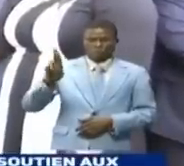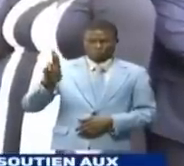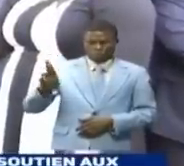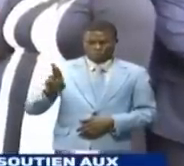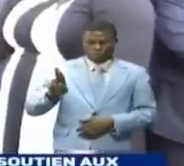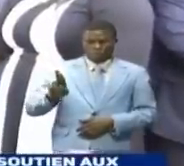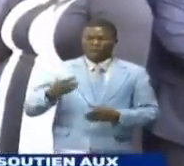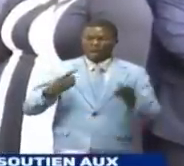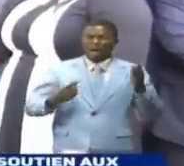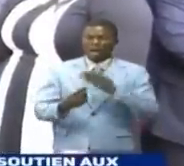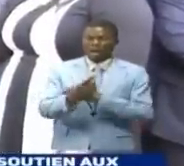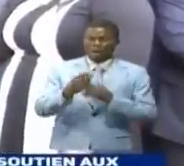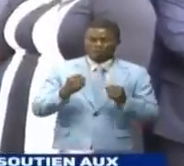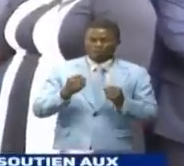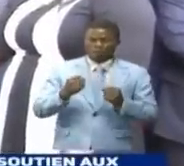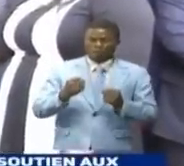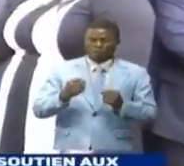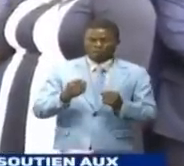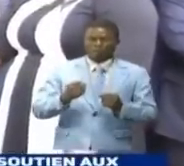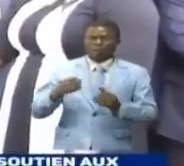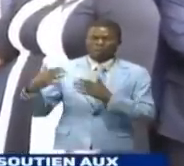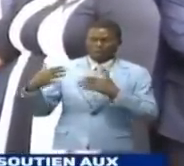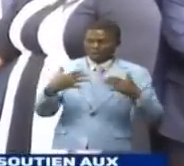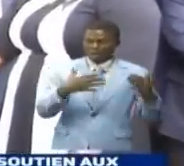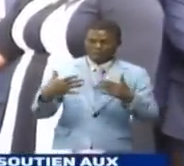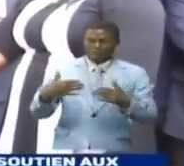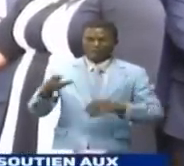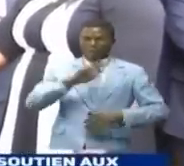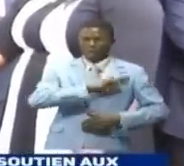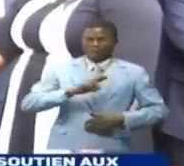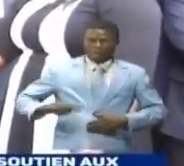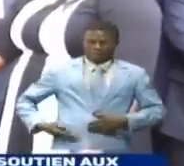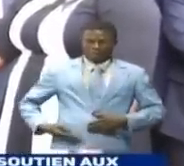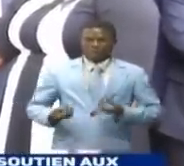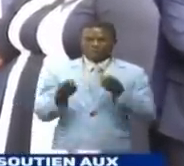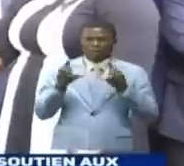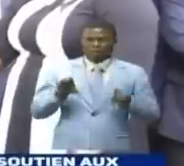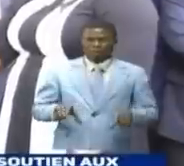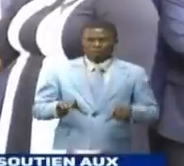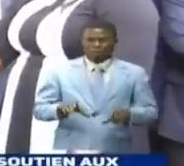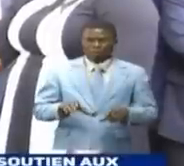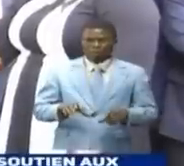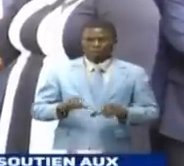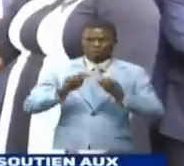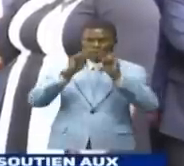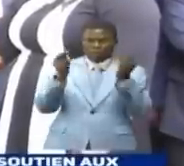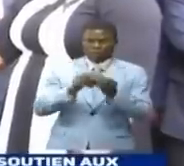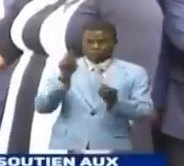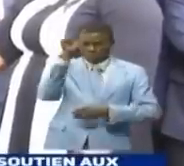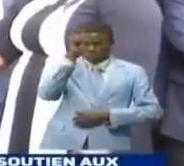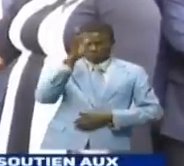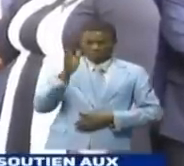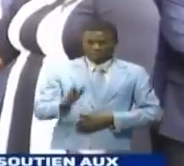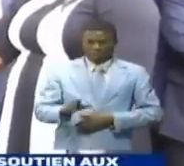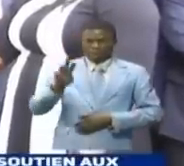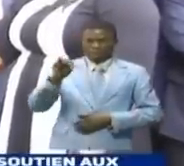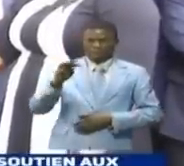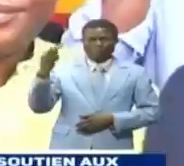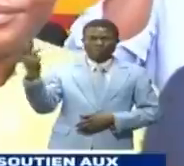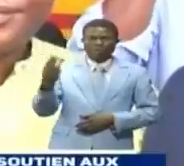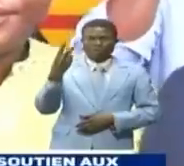avec fermeté l'agression de la République démocratique du Congo par le groupe terroriste du